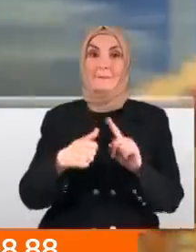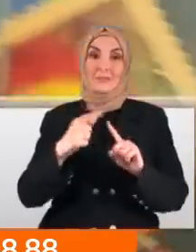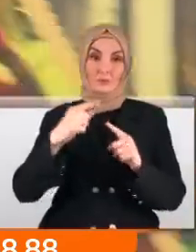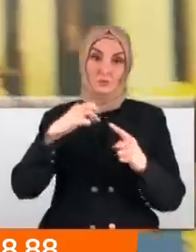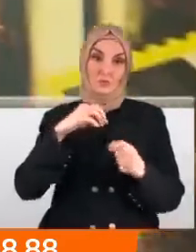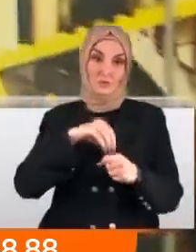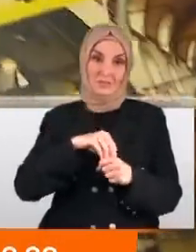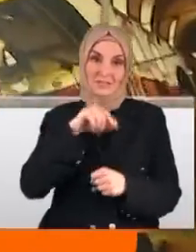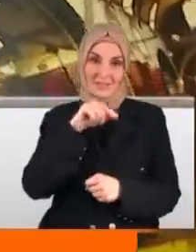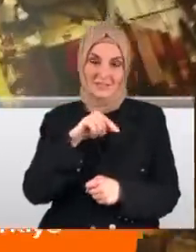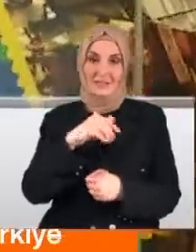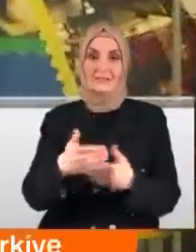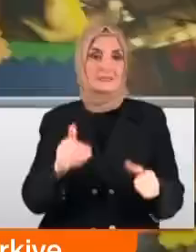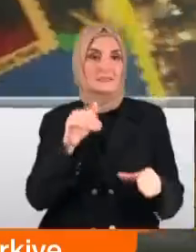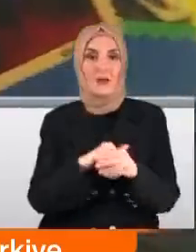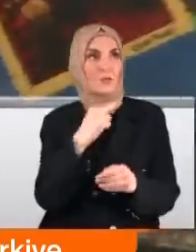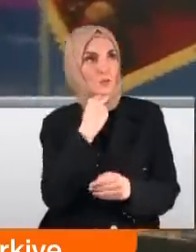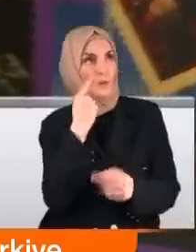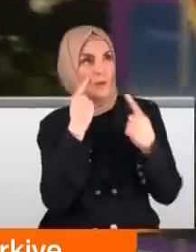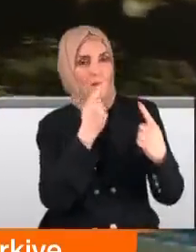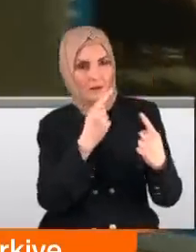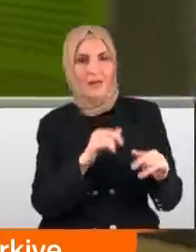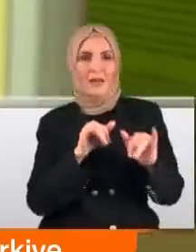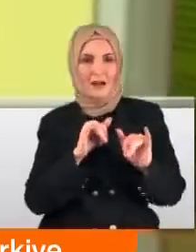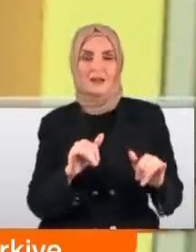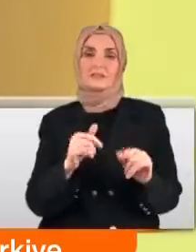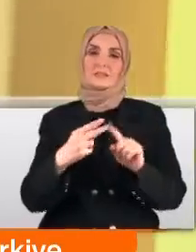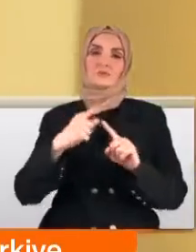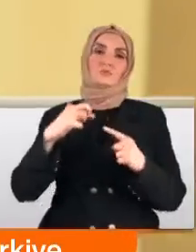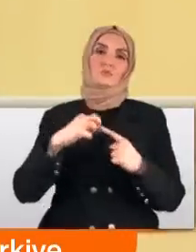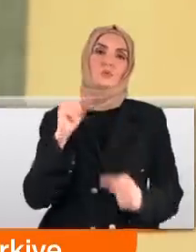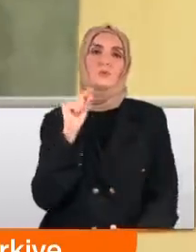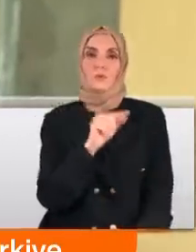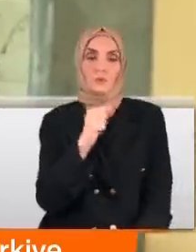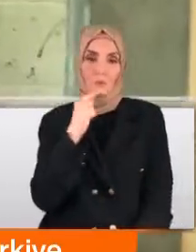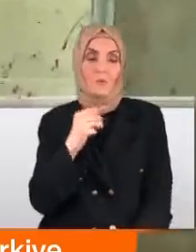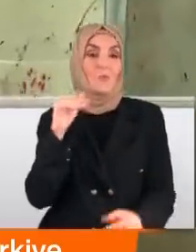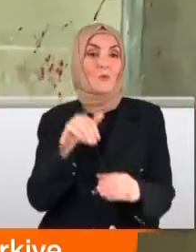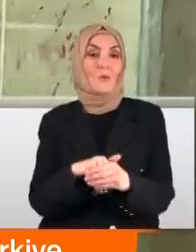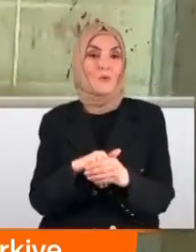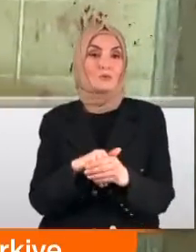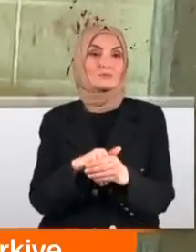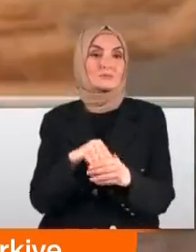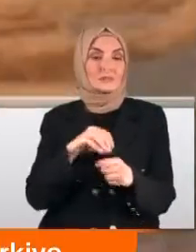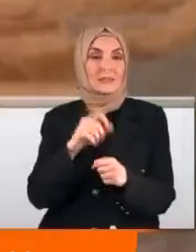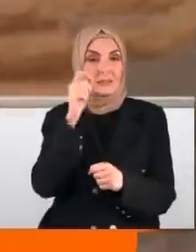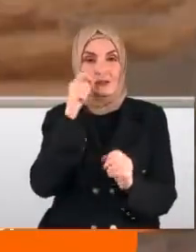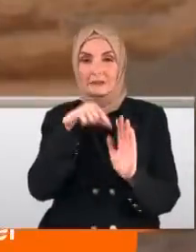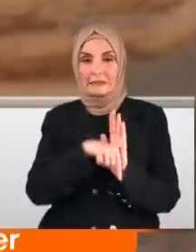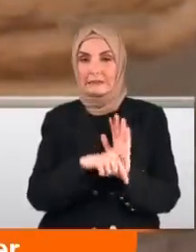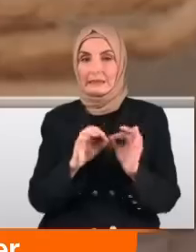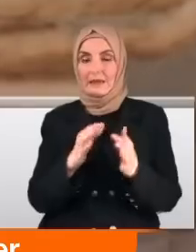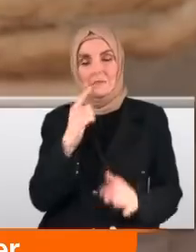yine yarın aynı sandığa gideceksiniz. Peki oy kullanırken nelere dikkat edeceksiniz? Şimdi gelin detaylarına bakalım.